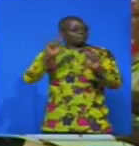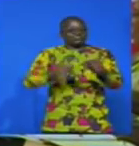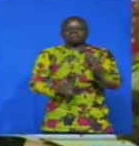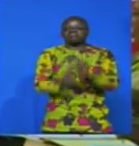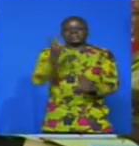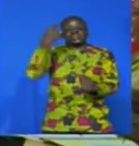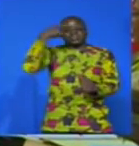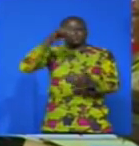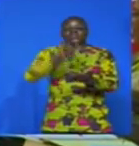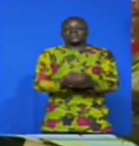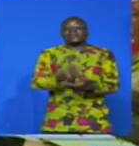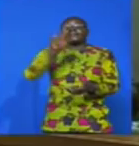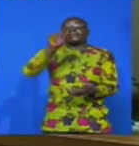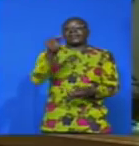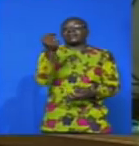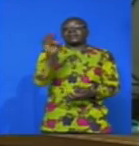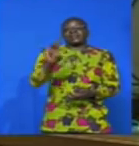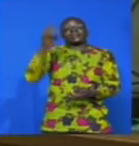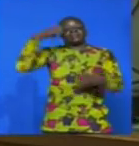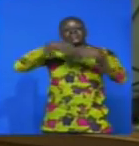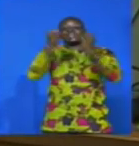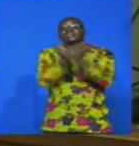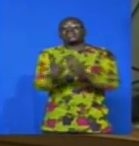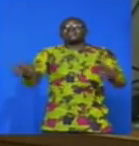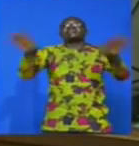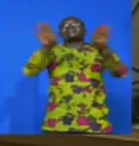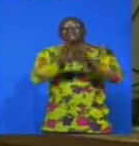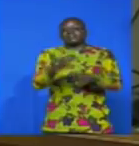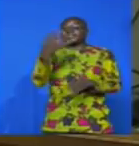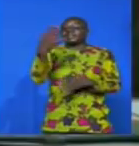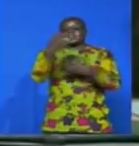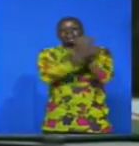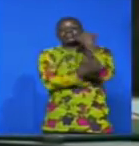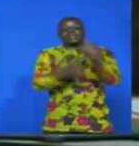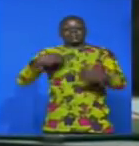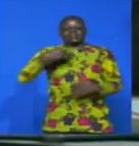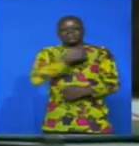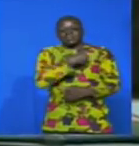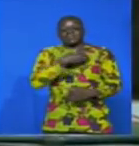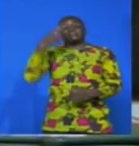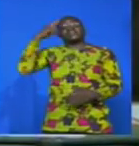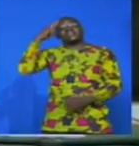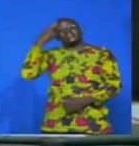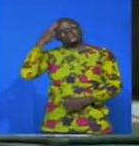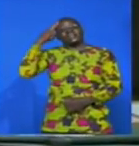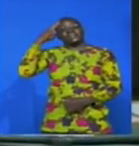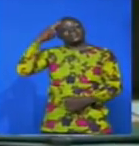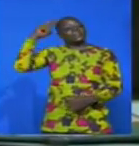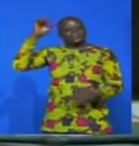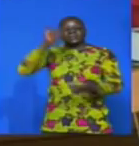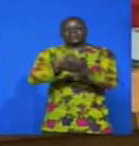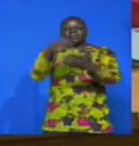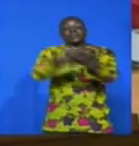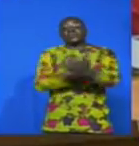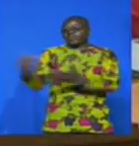de cette 24e édition qui boucle la boucle des 5 pays membres, les experts vont aussi réfléchir sur les innovations à